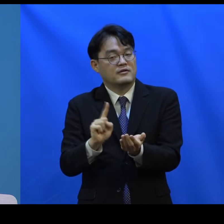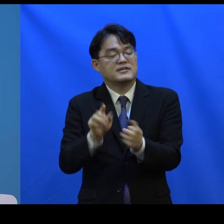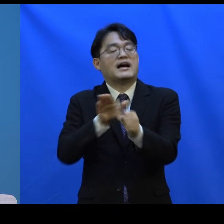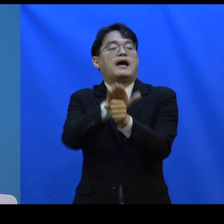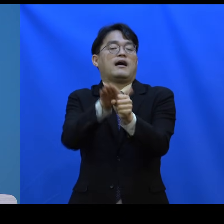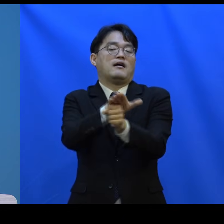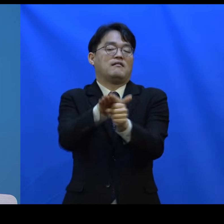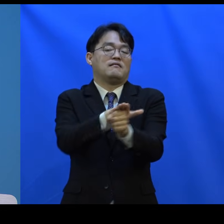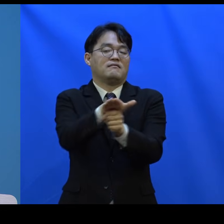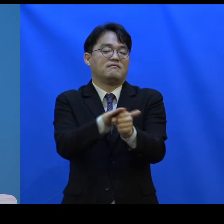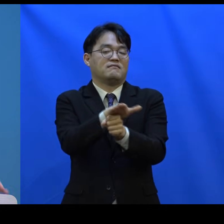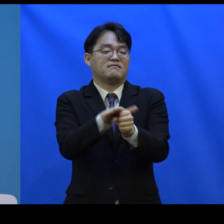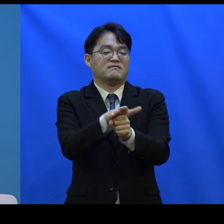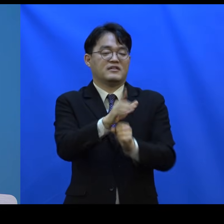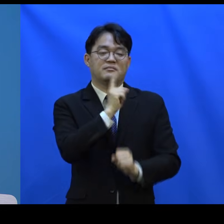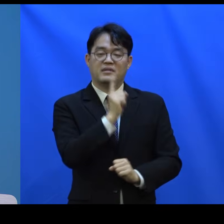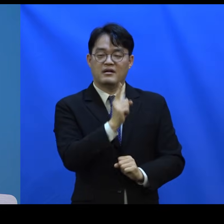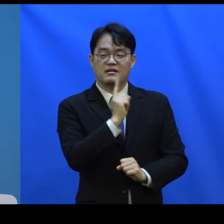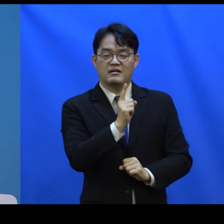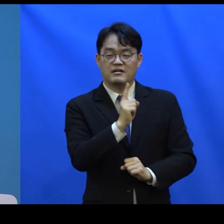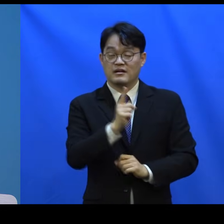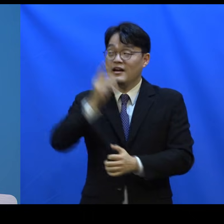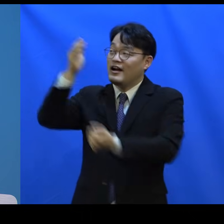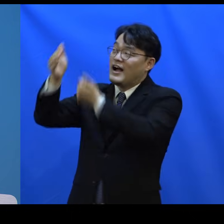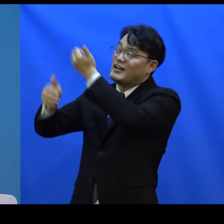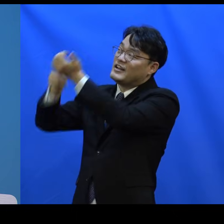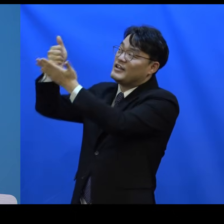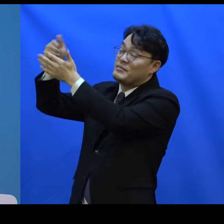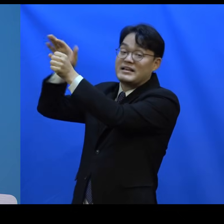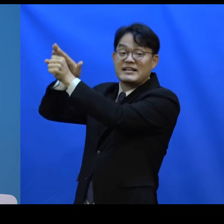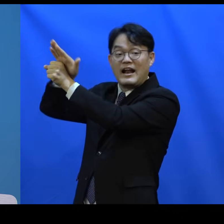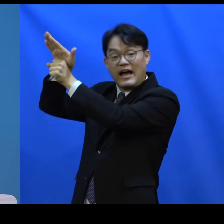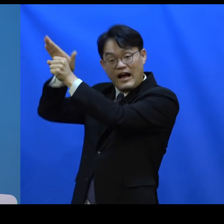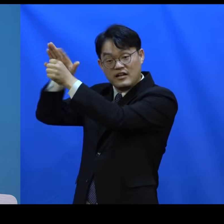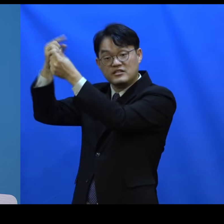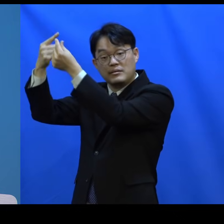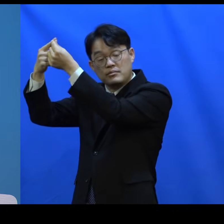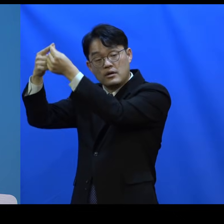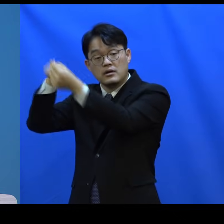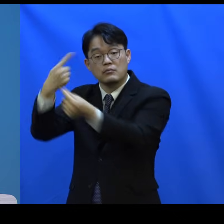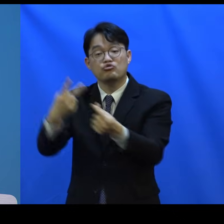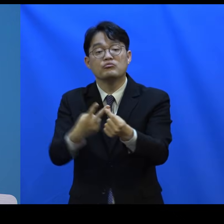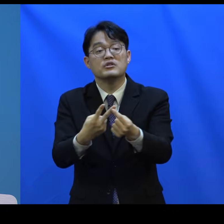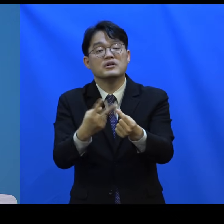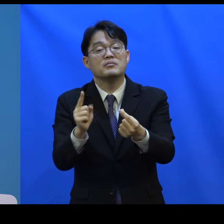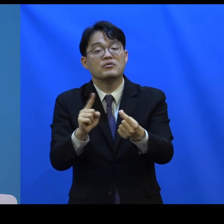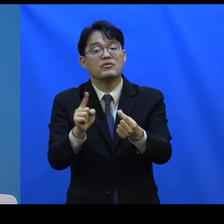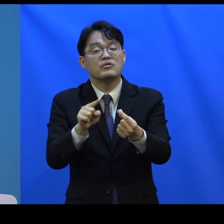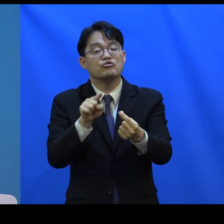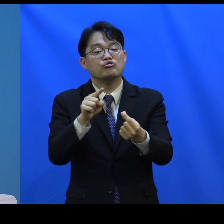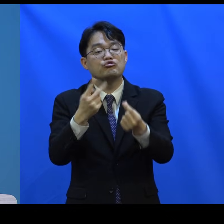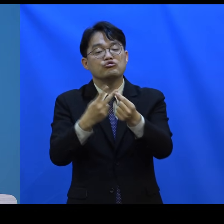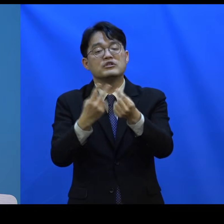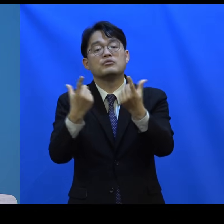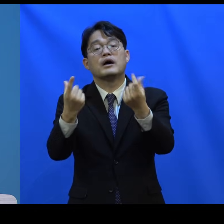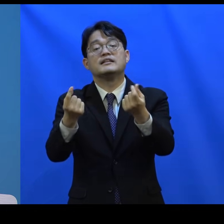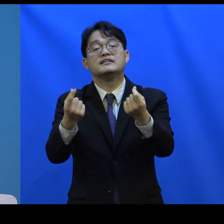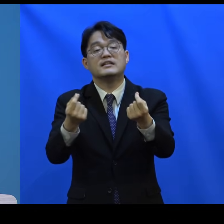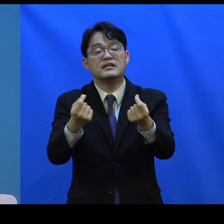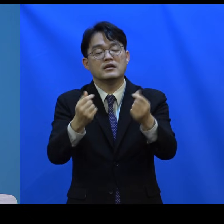자, 이것이 큰 틀이에요. 하나님을 사랑하고 이웃을 사랑하는 거. 이게 이제 창세기부터